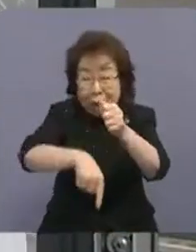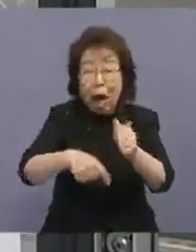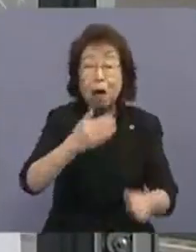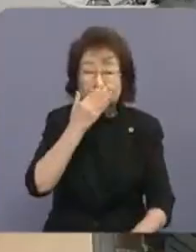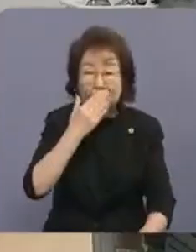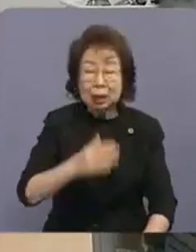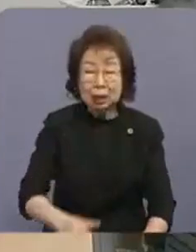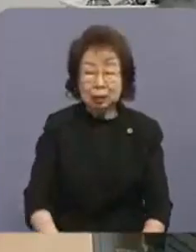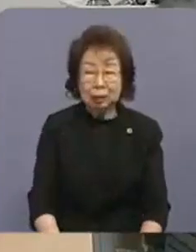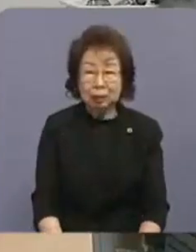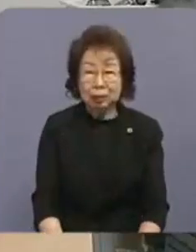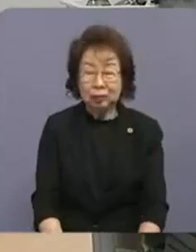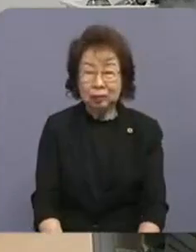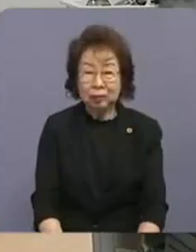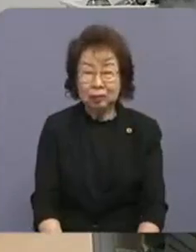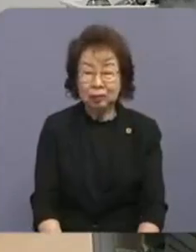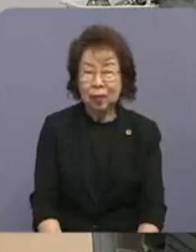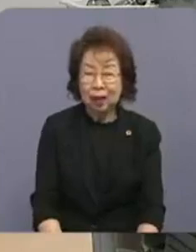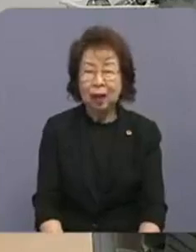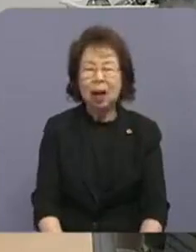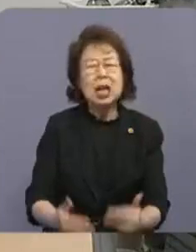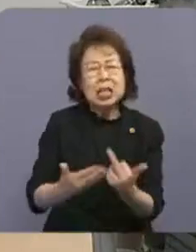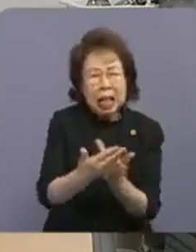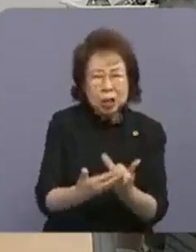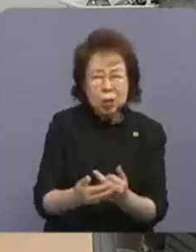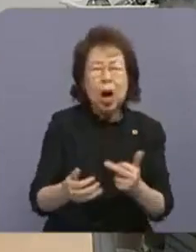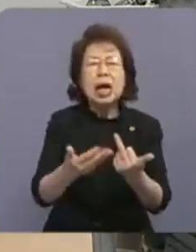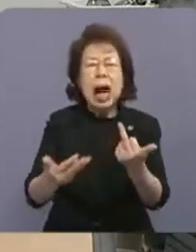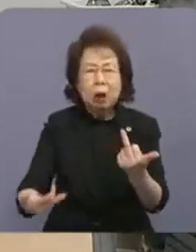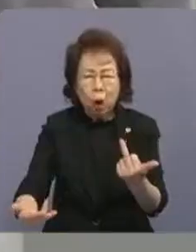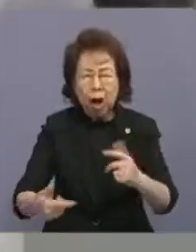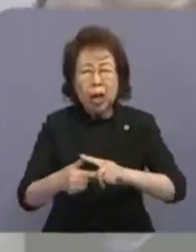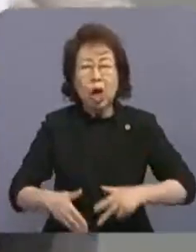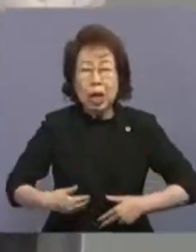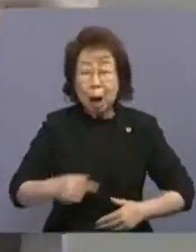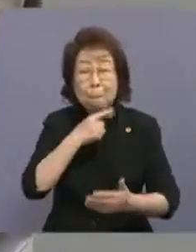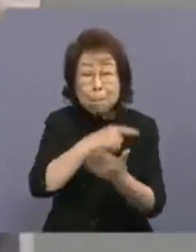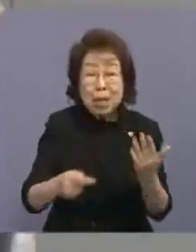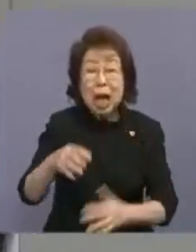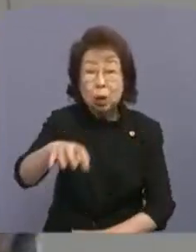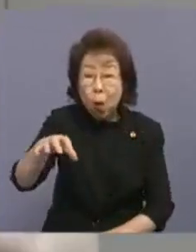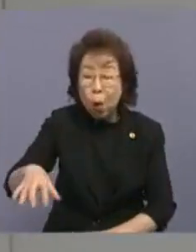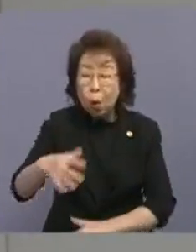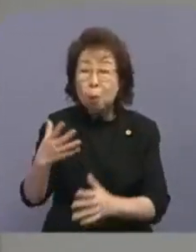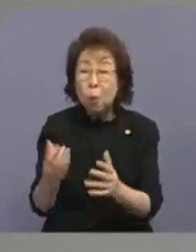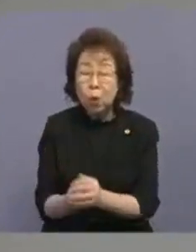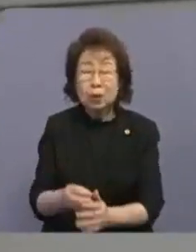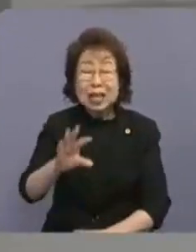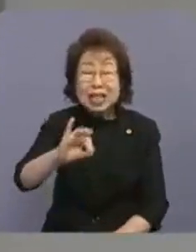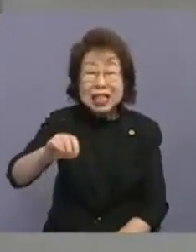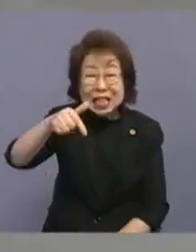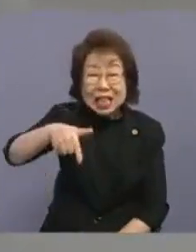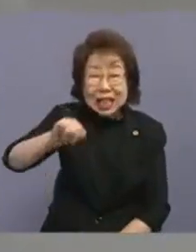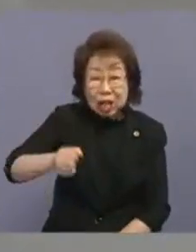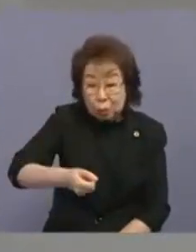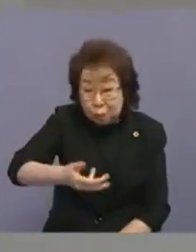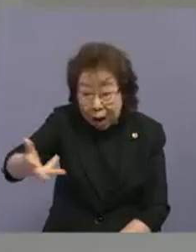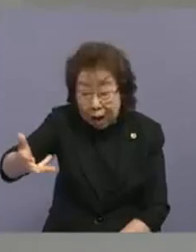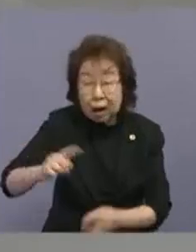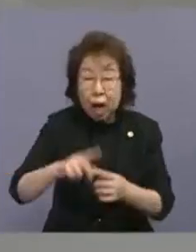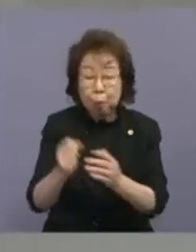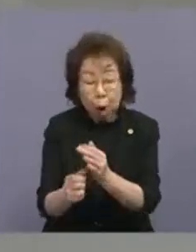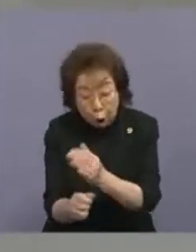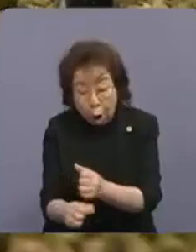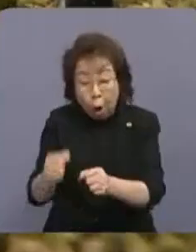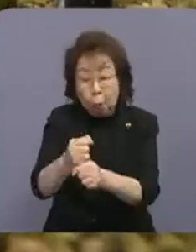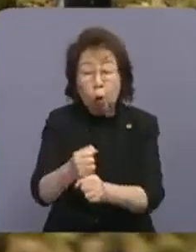있습니다. 제주와 강원, 경남 등 산불 피해 지역 여러 곳에서 이끼 이식을 마쳤거나 현재 복원이